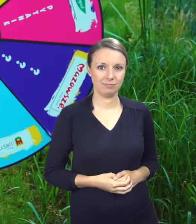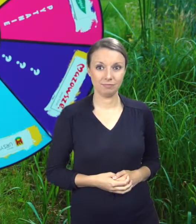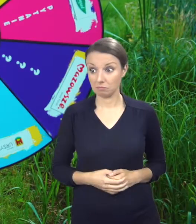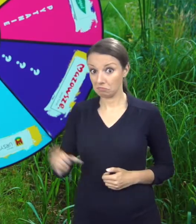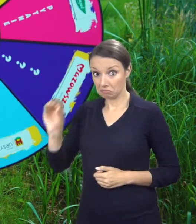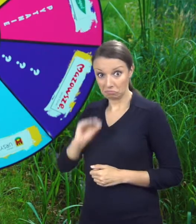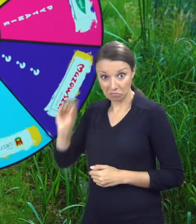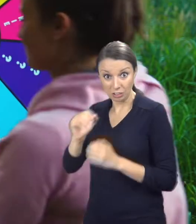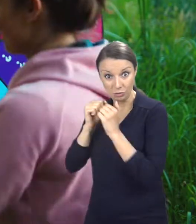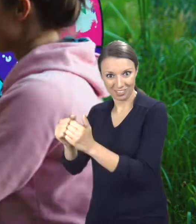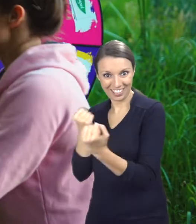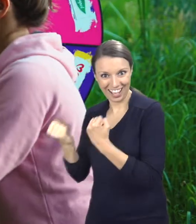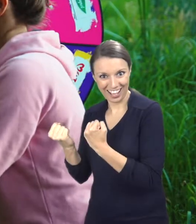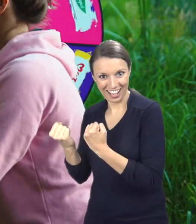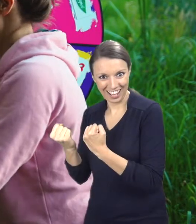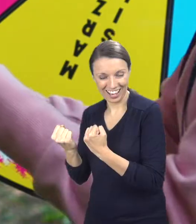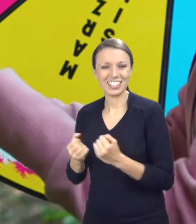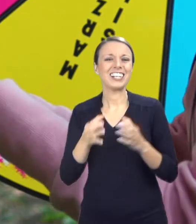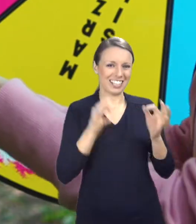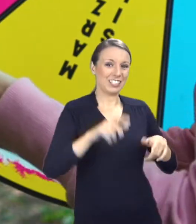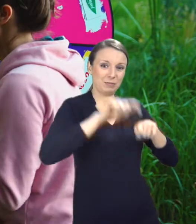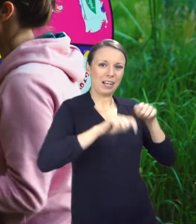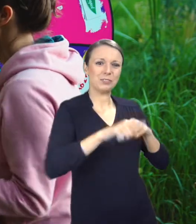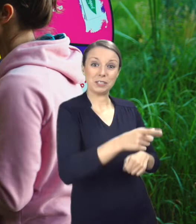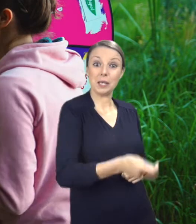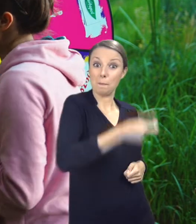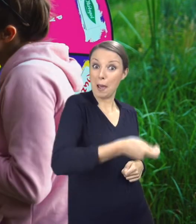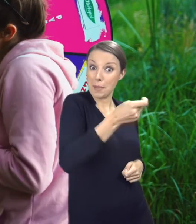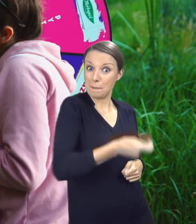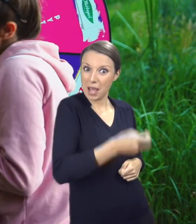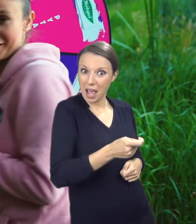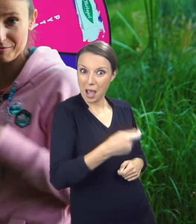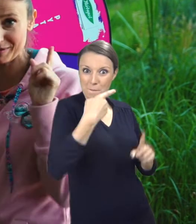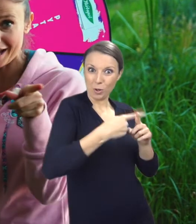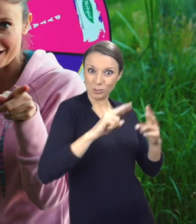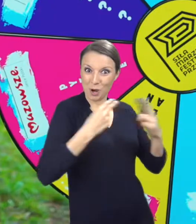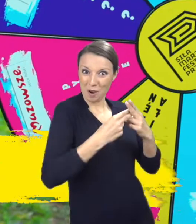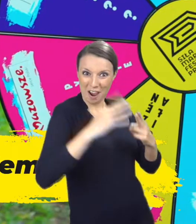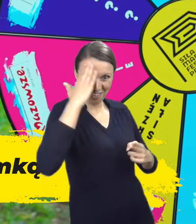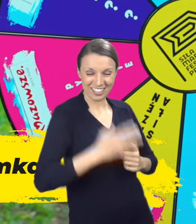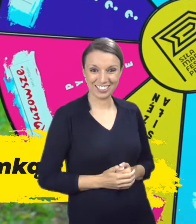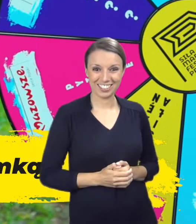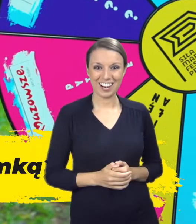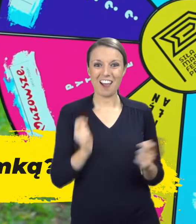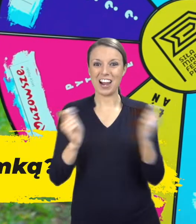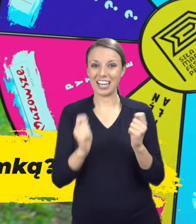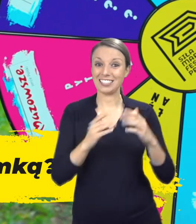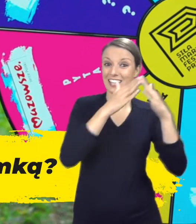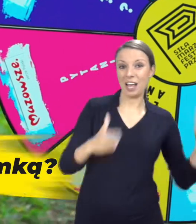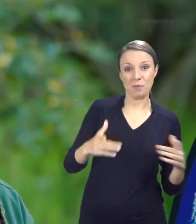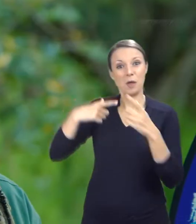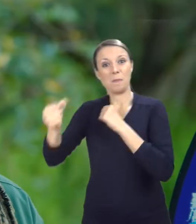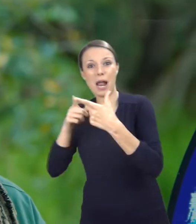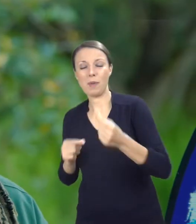To wciąż wyzwanie? Sprawdzamy Twoją motorykę oraz umiejętność odpowiadania na pytania. Wakacje w namiocie czy pod